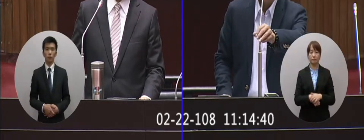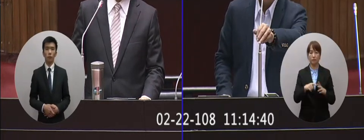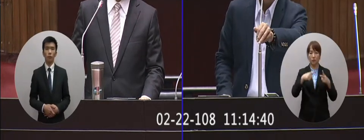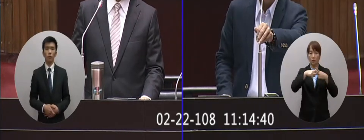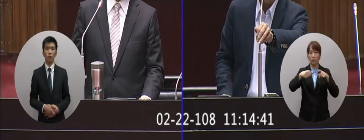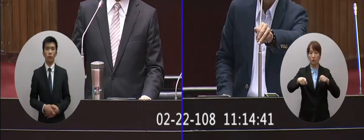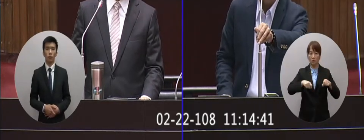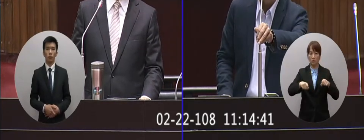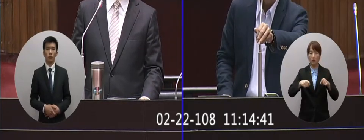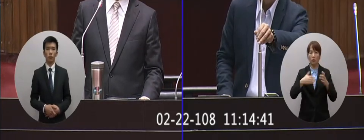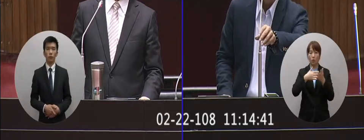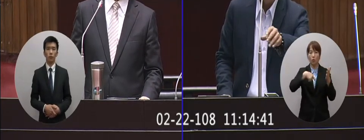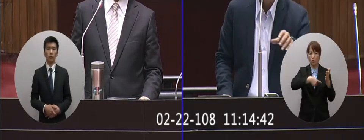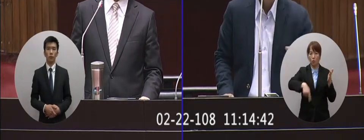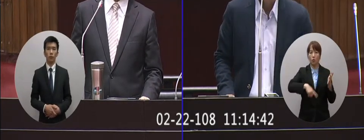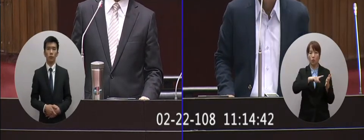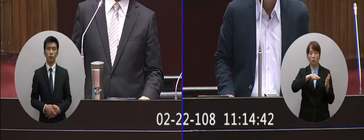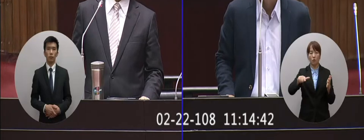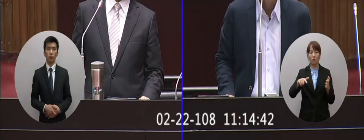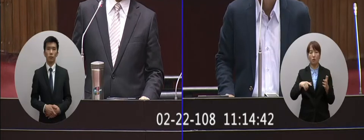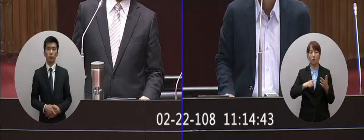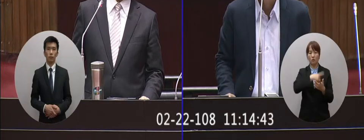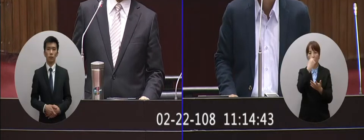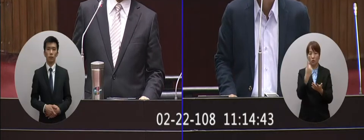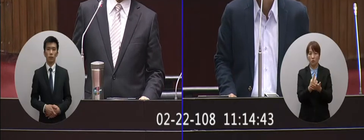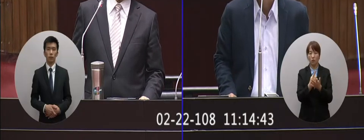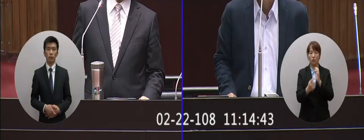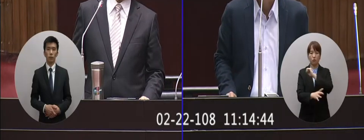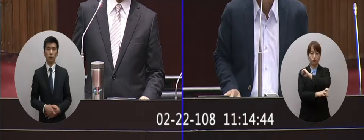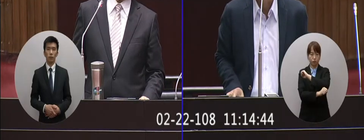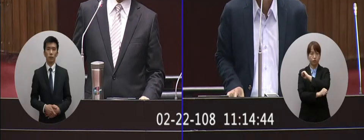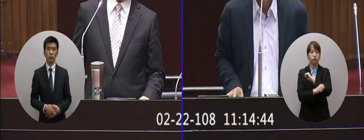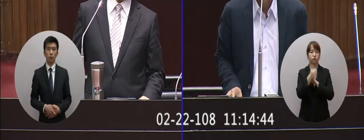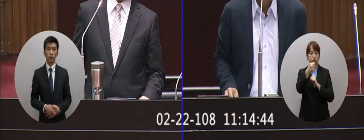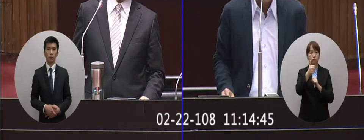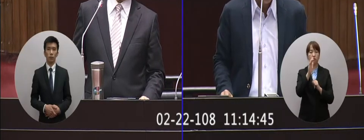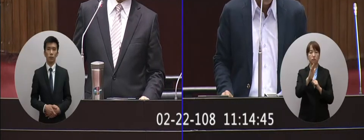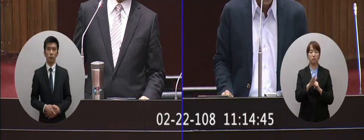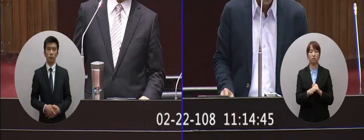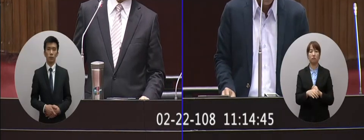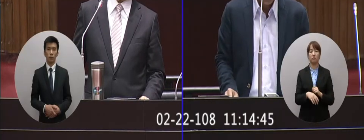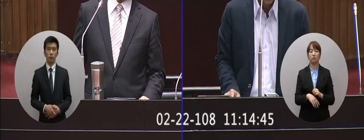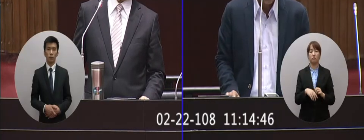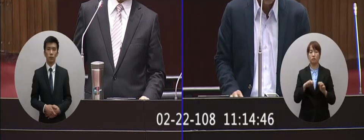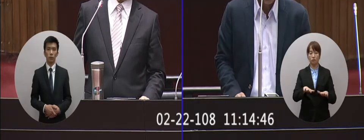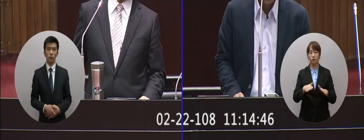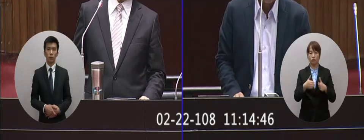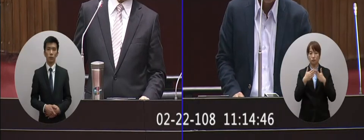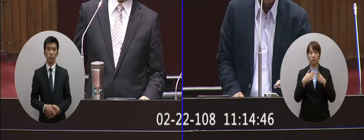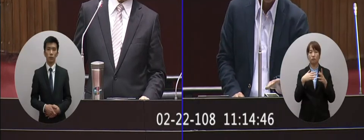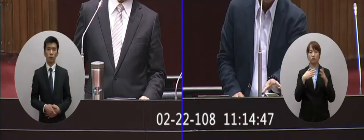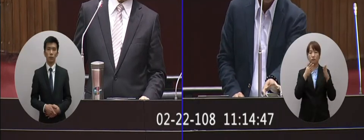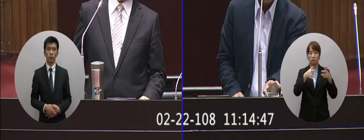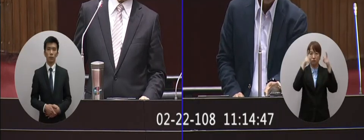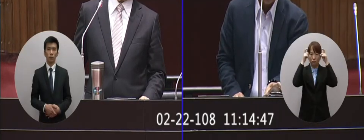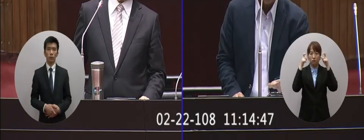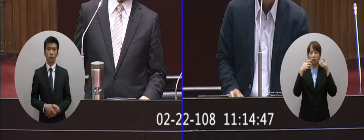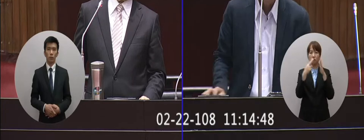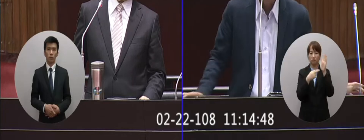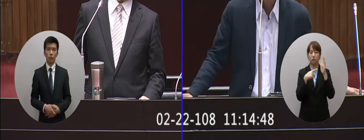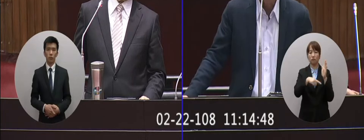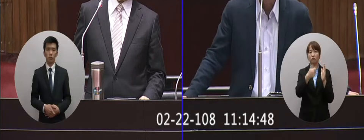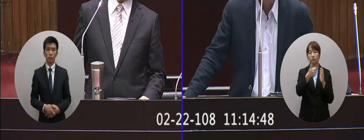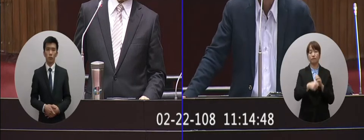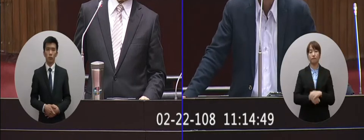工程软体，我们整个的基础是不错的，啊，所以呢，在这里也要替我们高雄市再做一个澄清